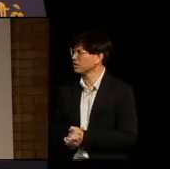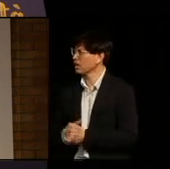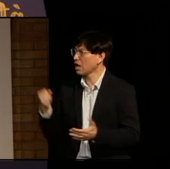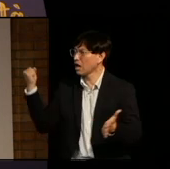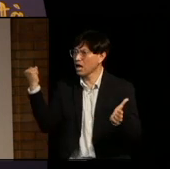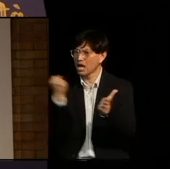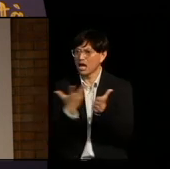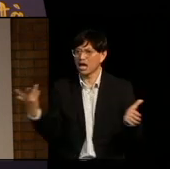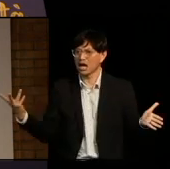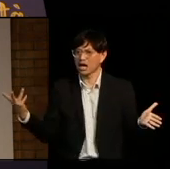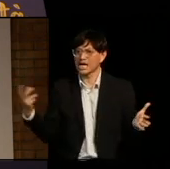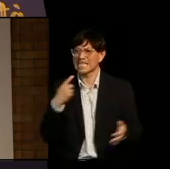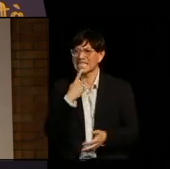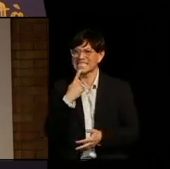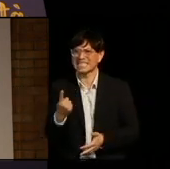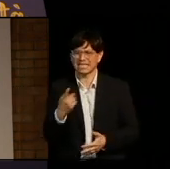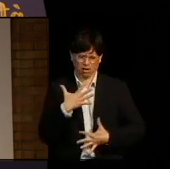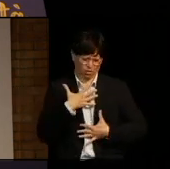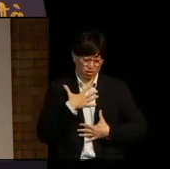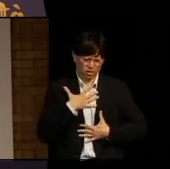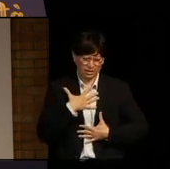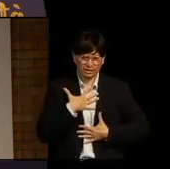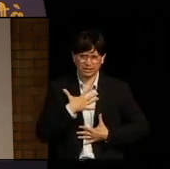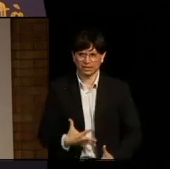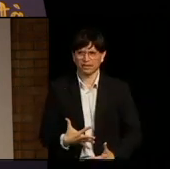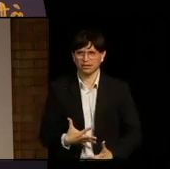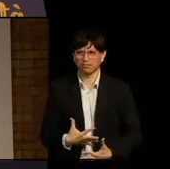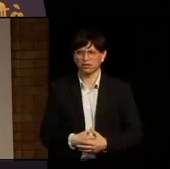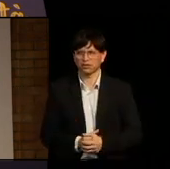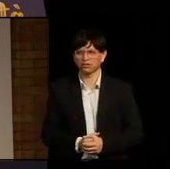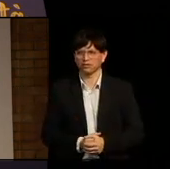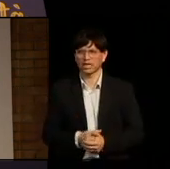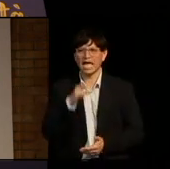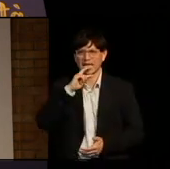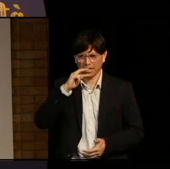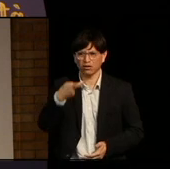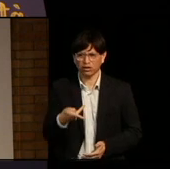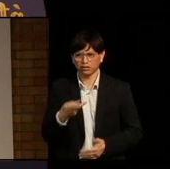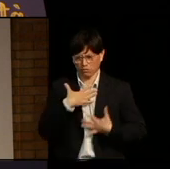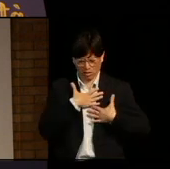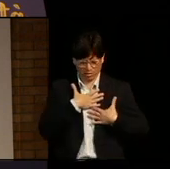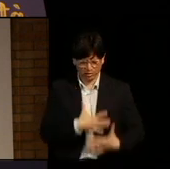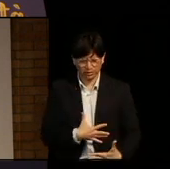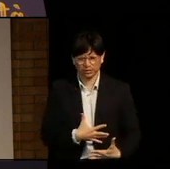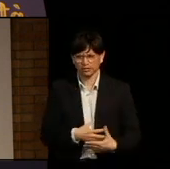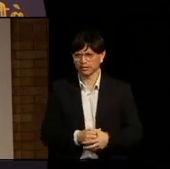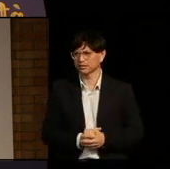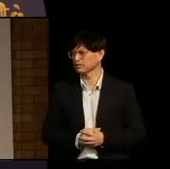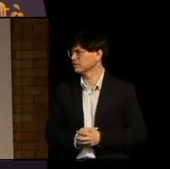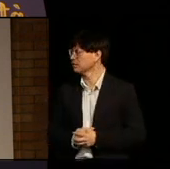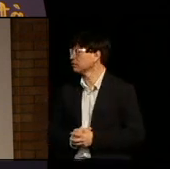importante dire solo ciò che noi sentiamo che corrisponde al nostro sentire no